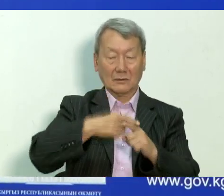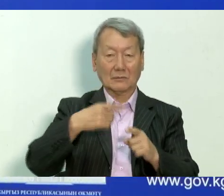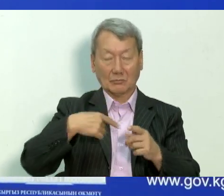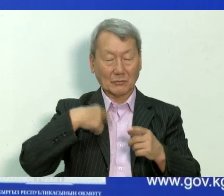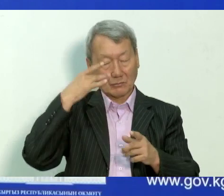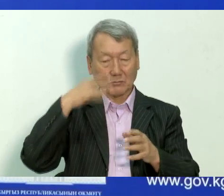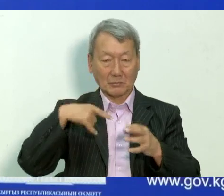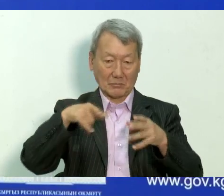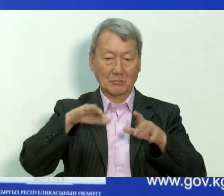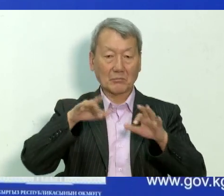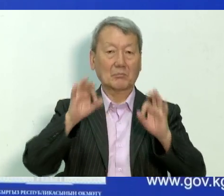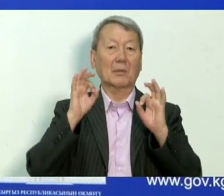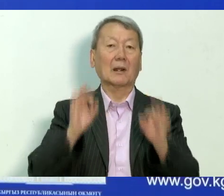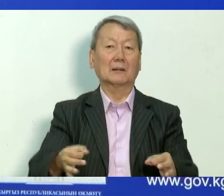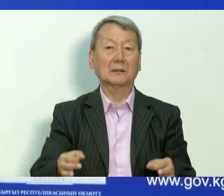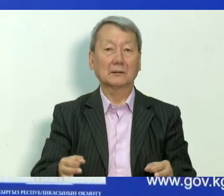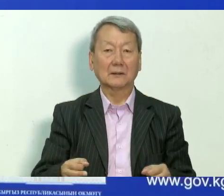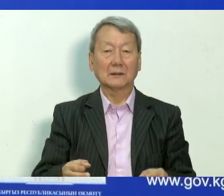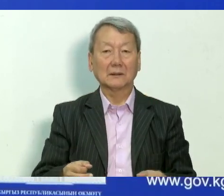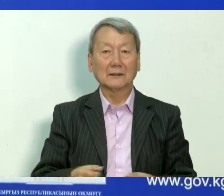туура келип жатат.